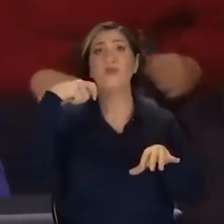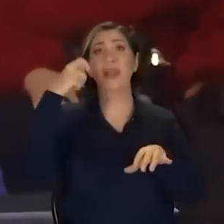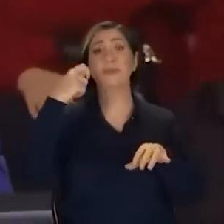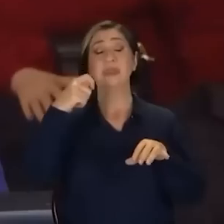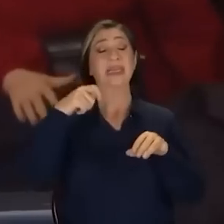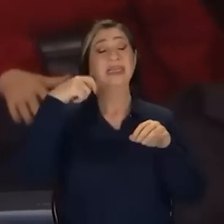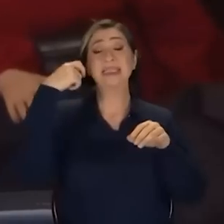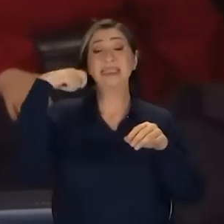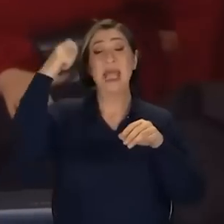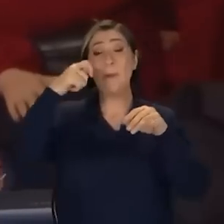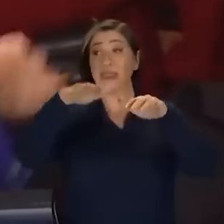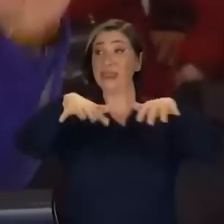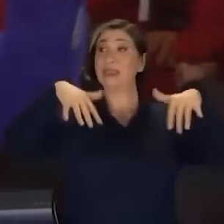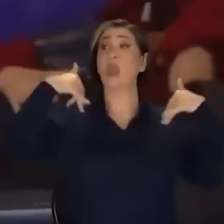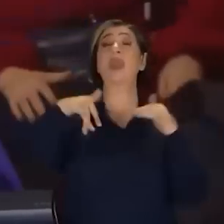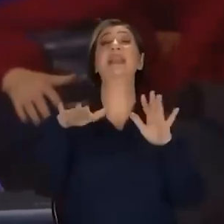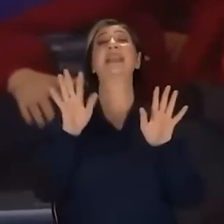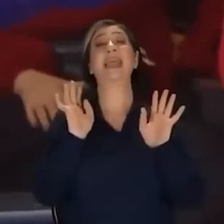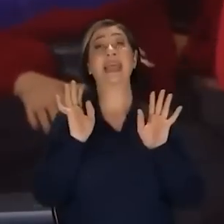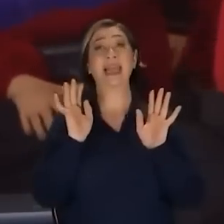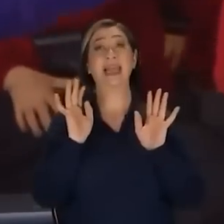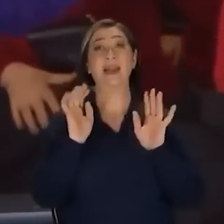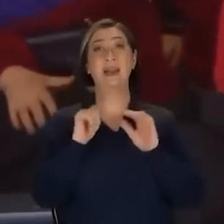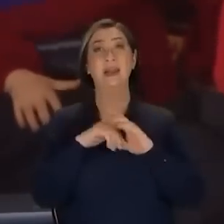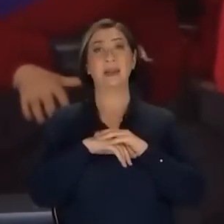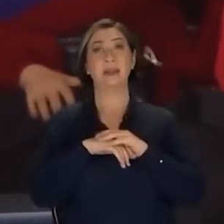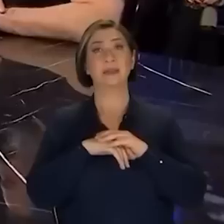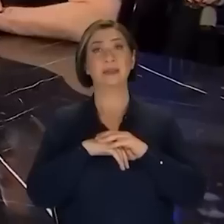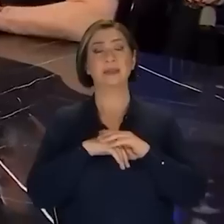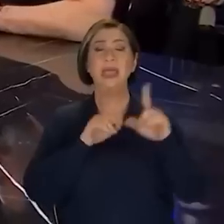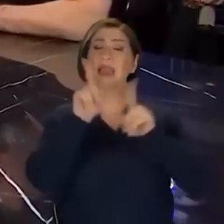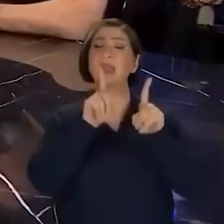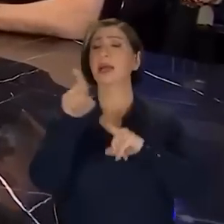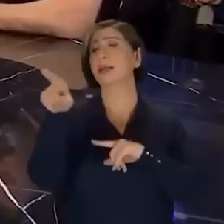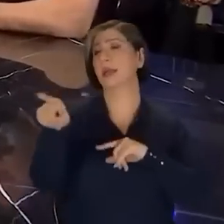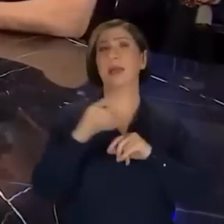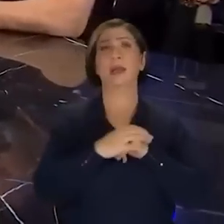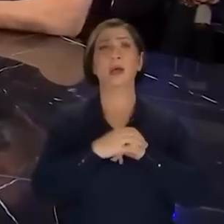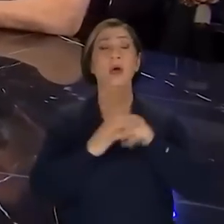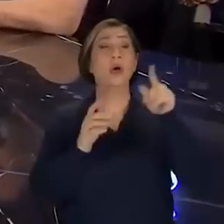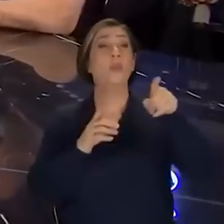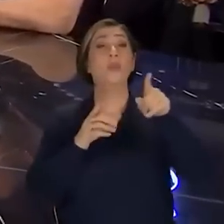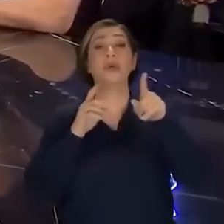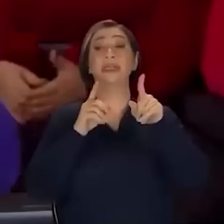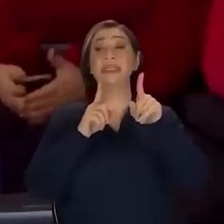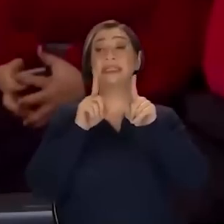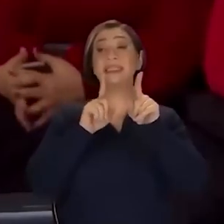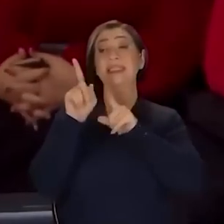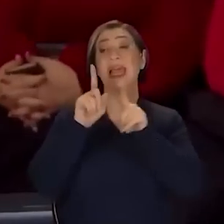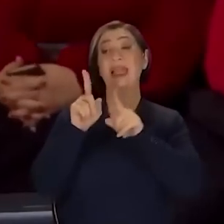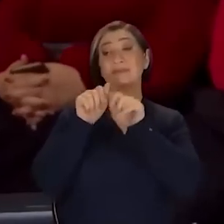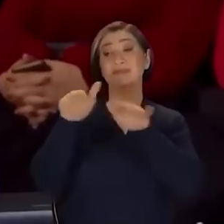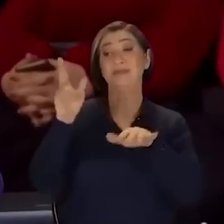sinema salonuna değil de şeye dijital Platformu doğru bu dijital platform bir şey